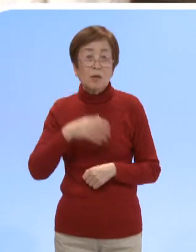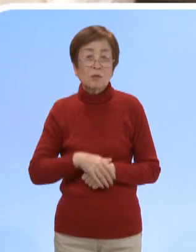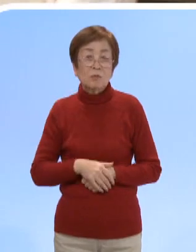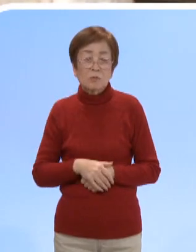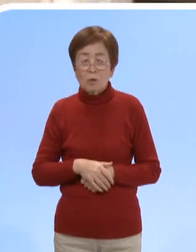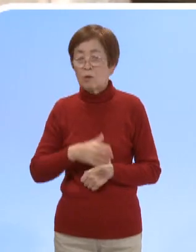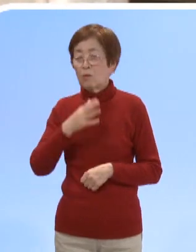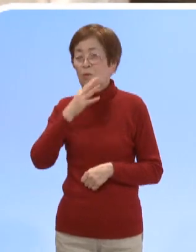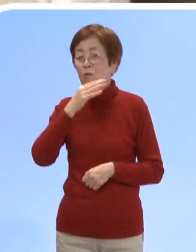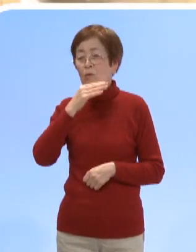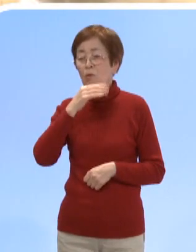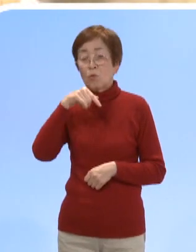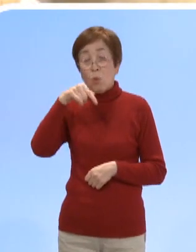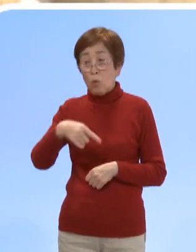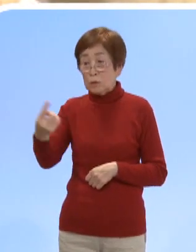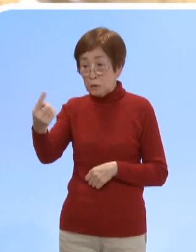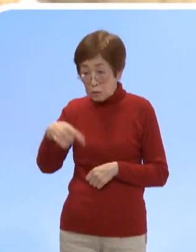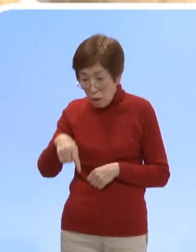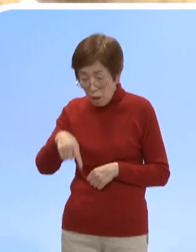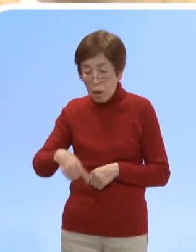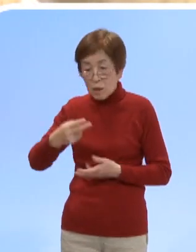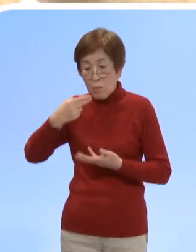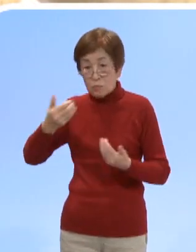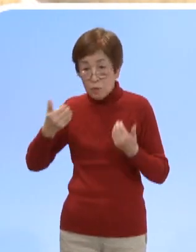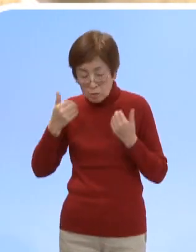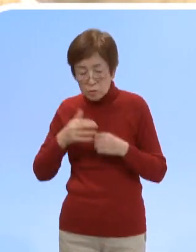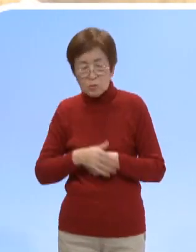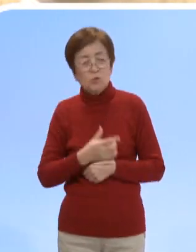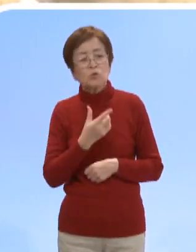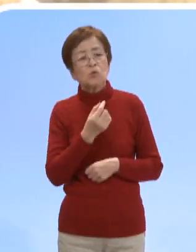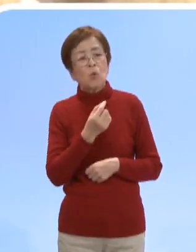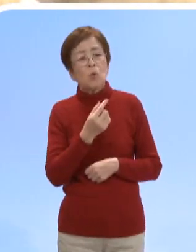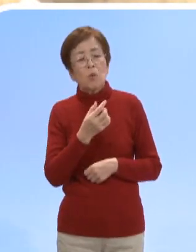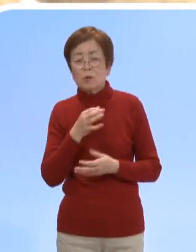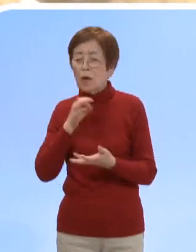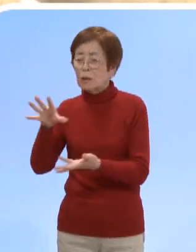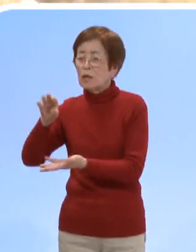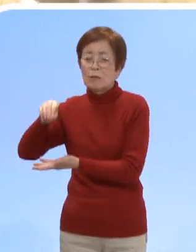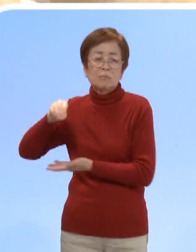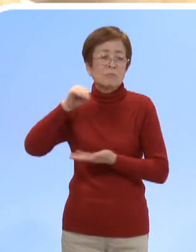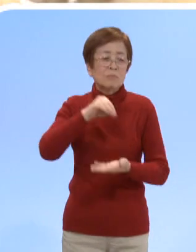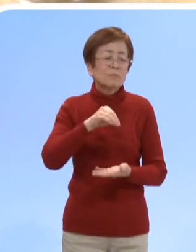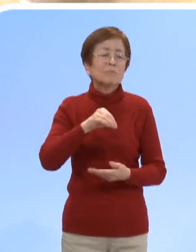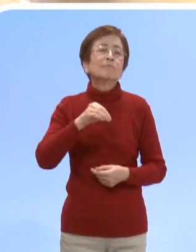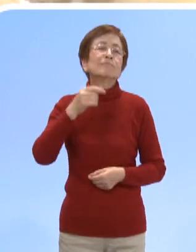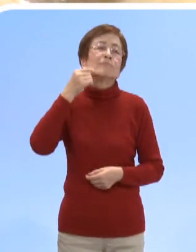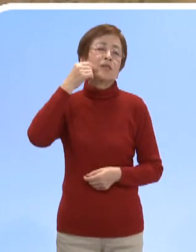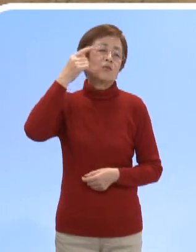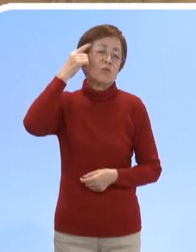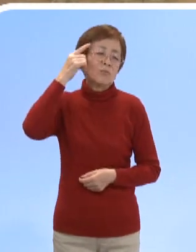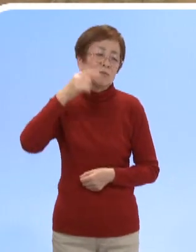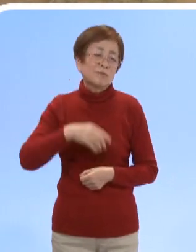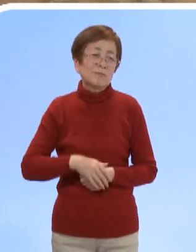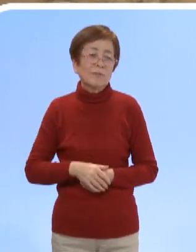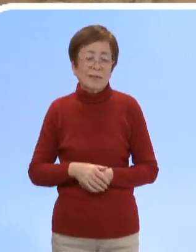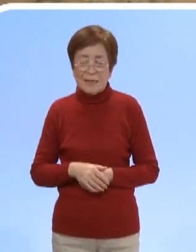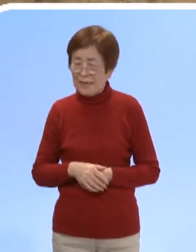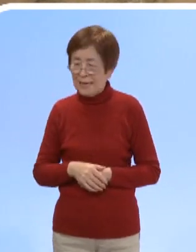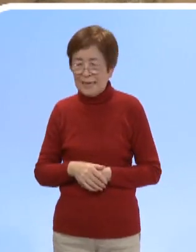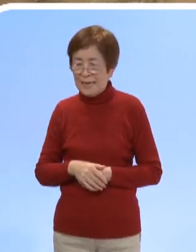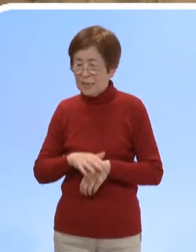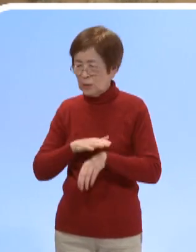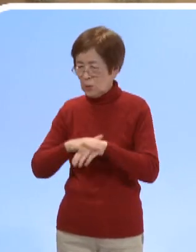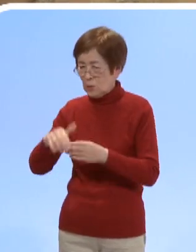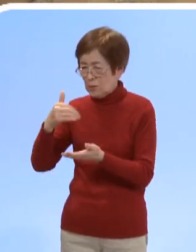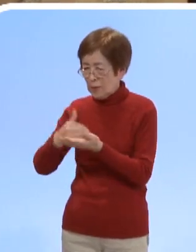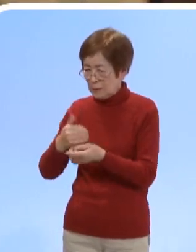本当にここに来て食べるべきものですね、は い、買って帰ってっていうのがちょっと対応が難しい。 わあ、うまいこと言わ